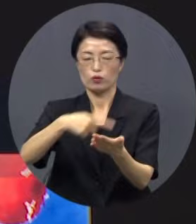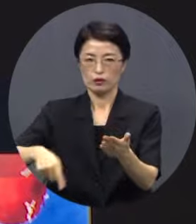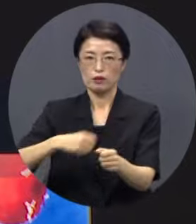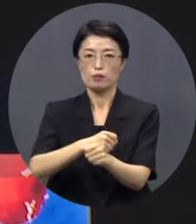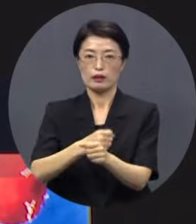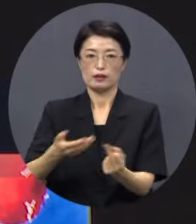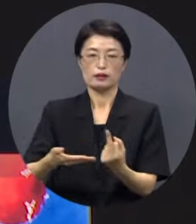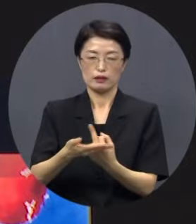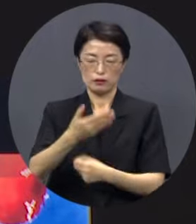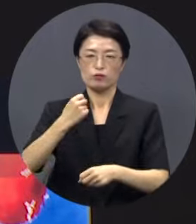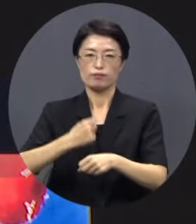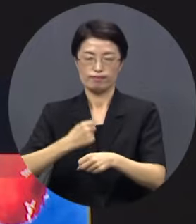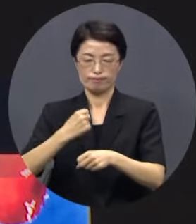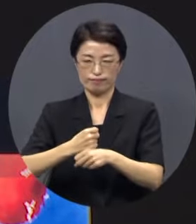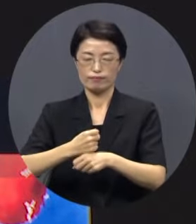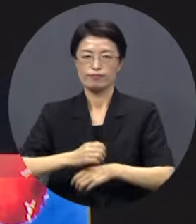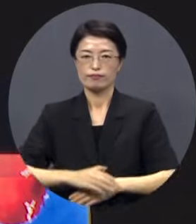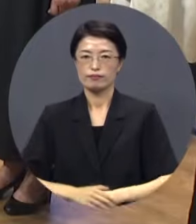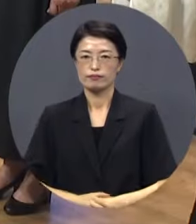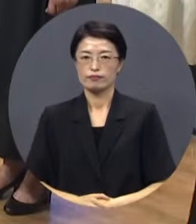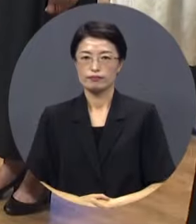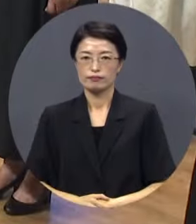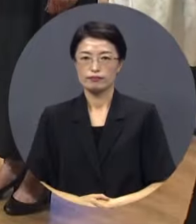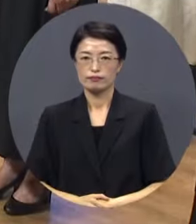섬 제주를 만들겠습니다.